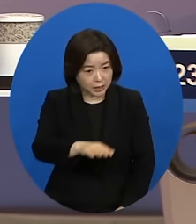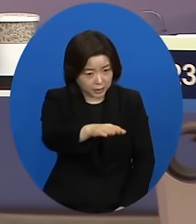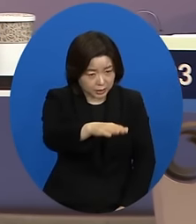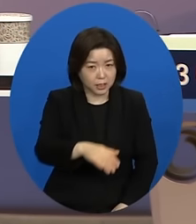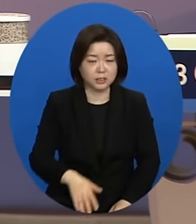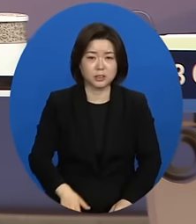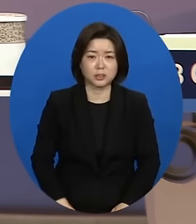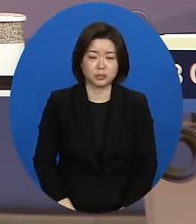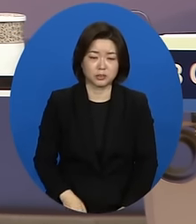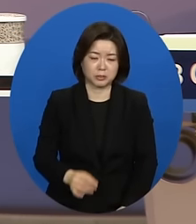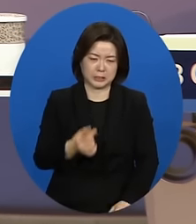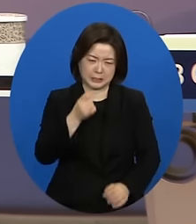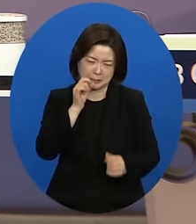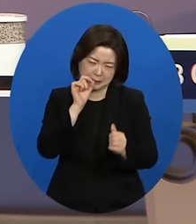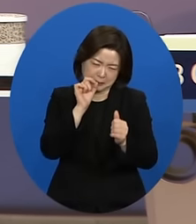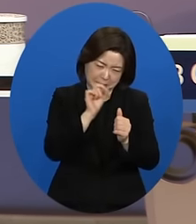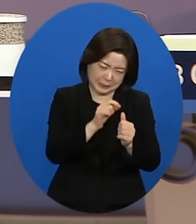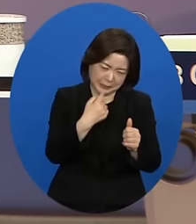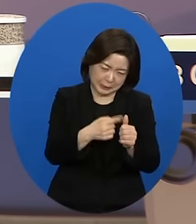욕도 안 하고